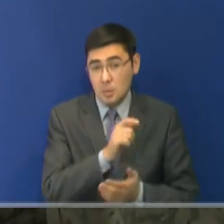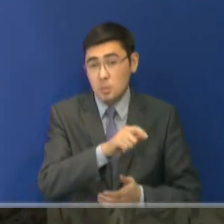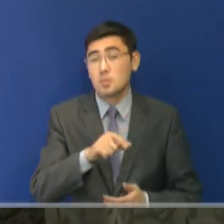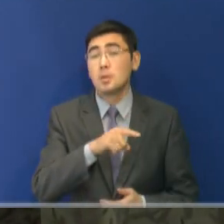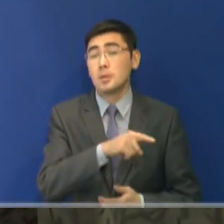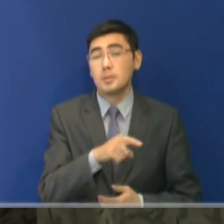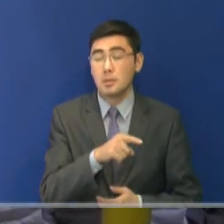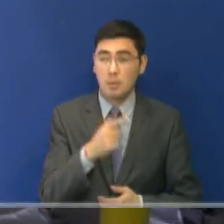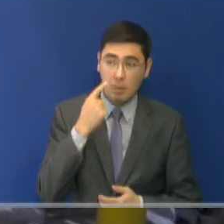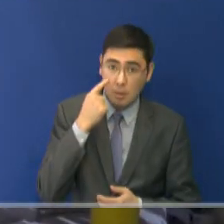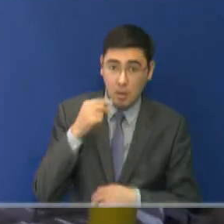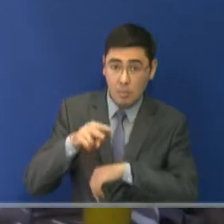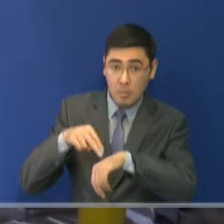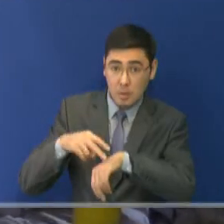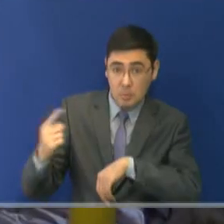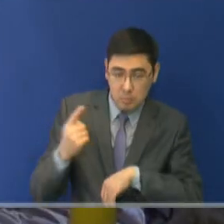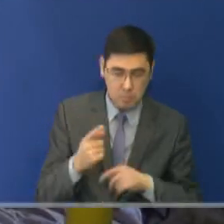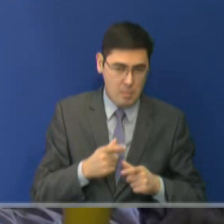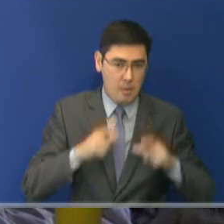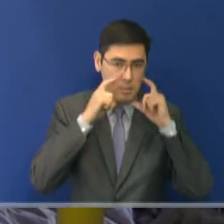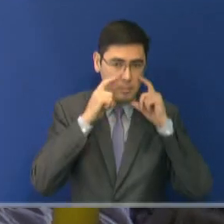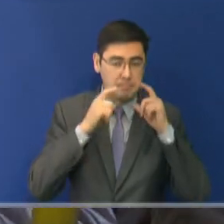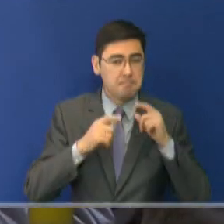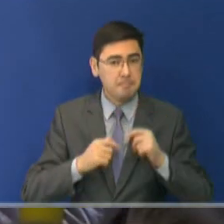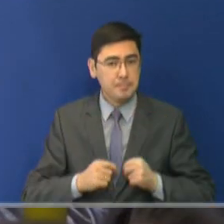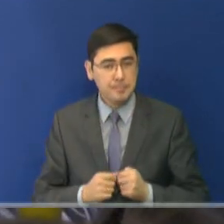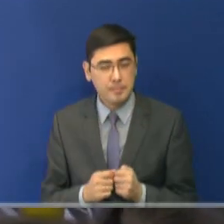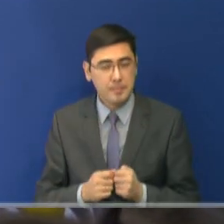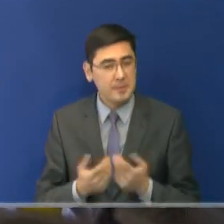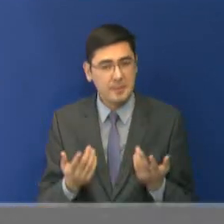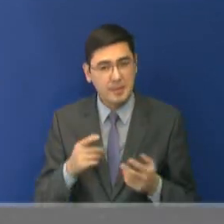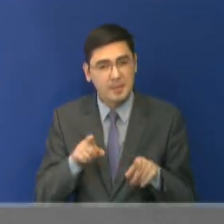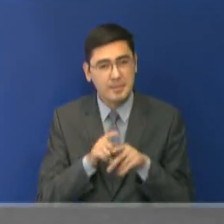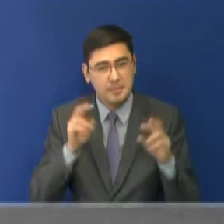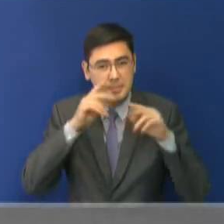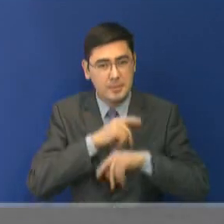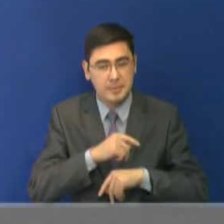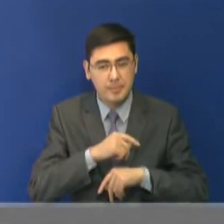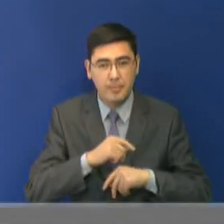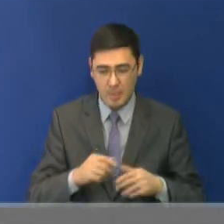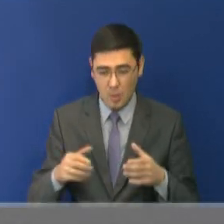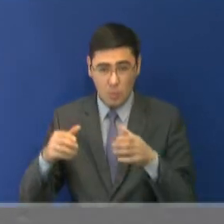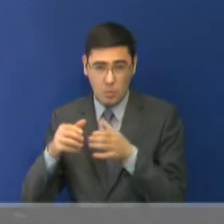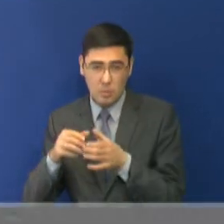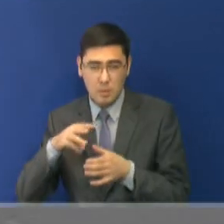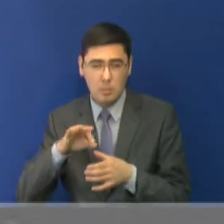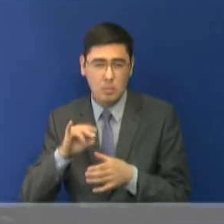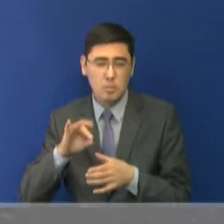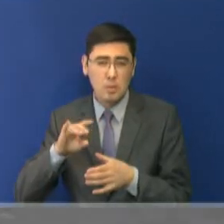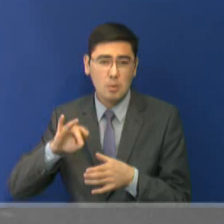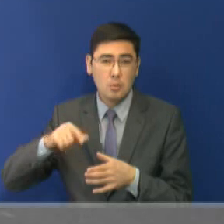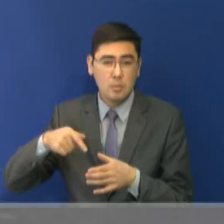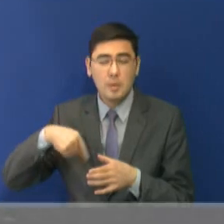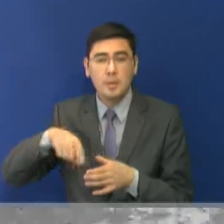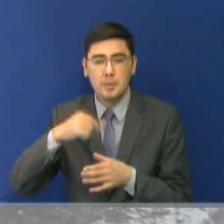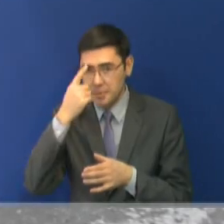постановлении также говорится об обязательном ношении масок водителями и кондукторами. Члены мониторинговой группы напоминают, что за несоблюдение